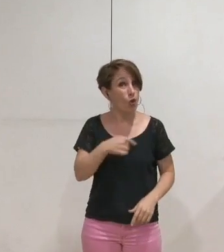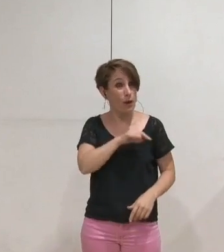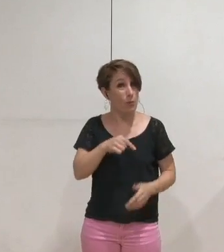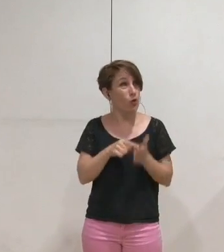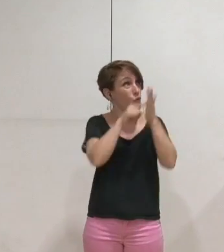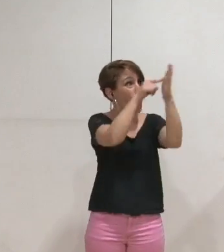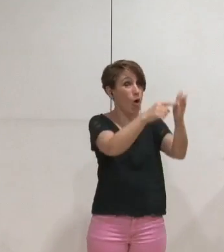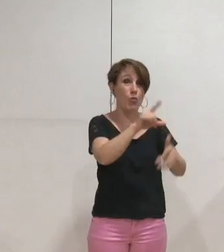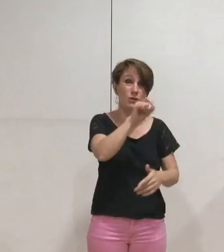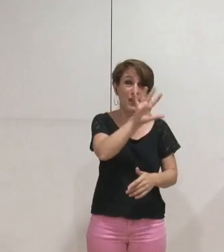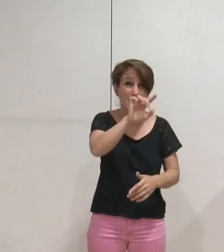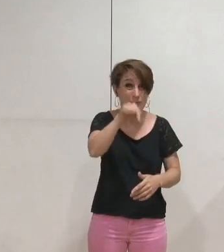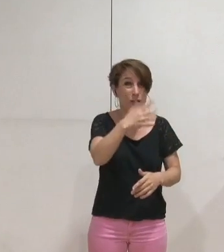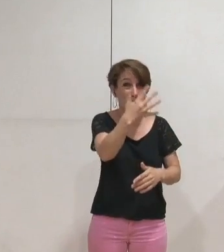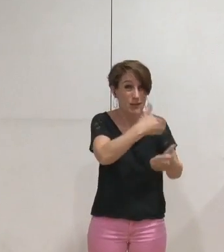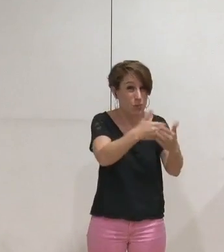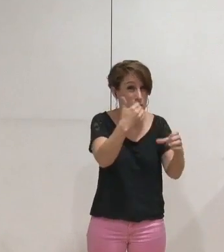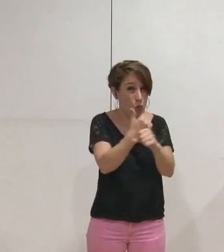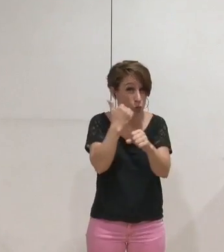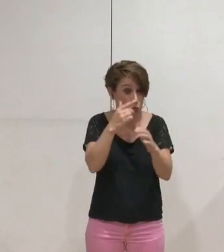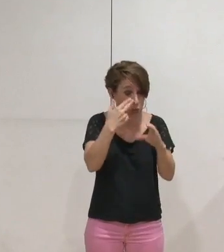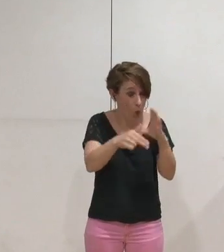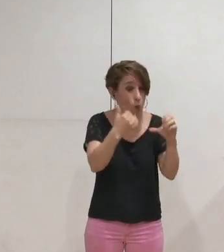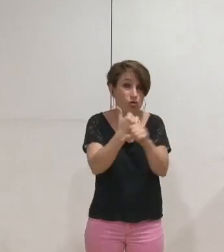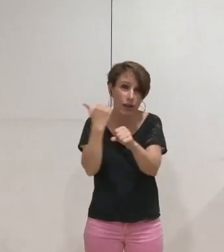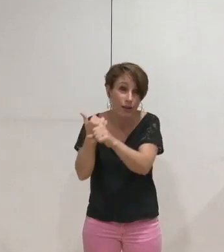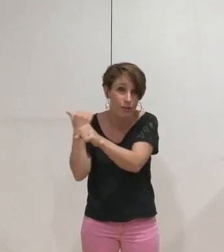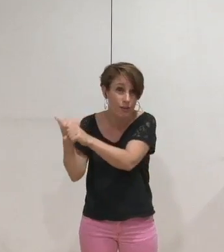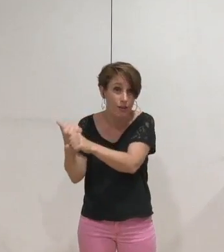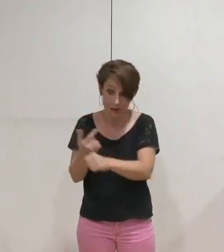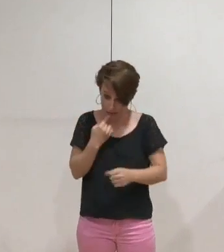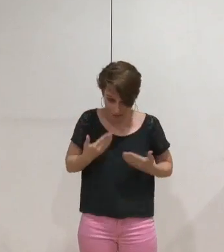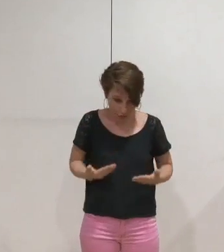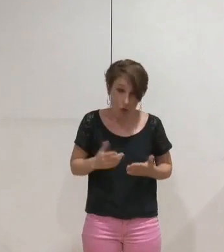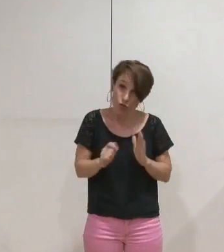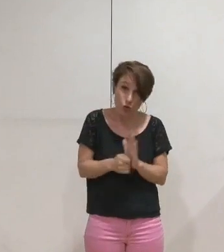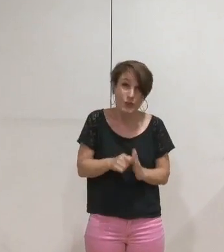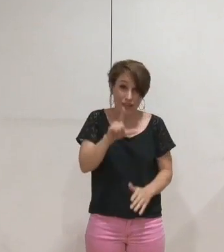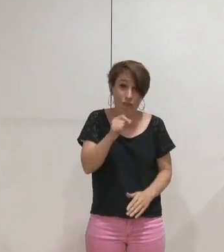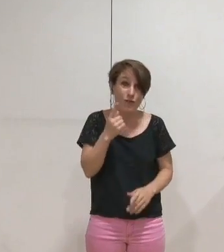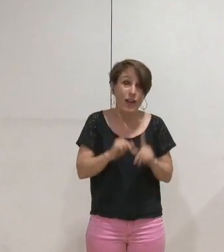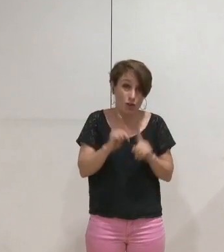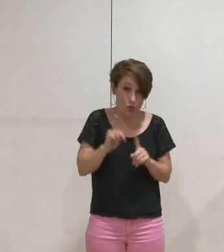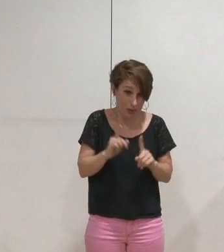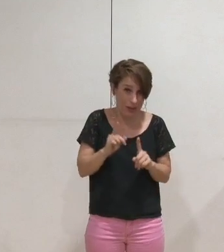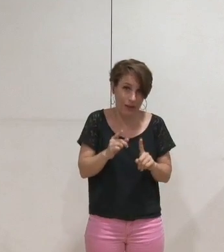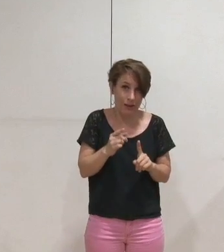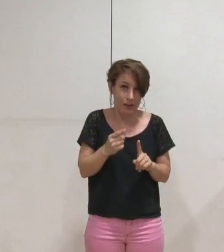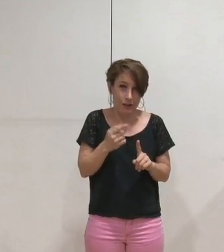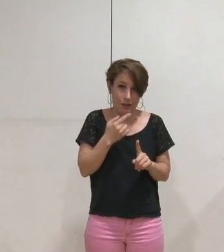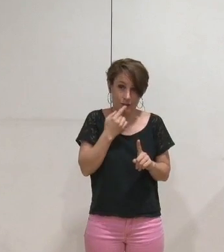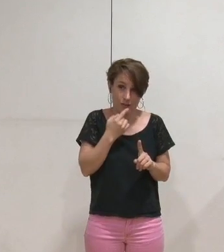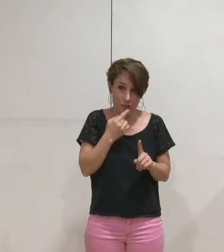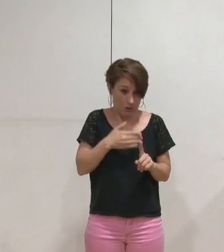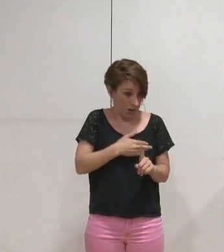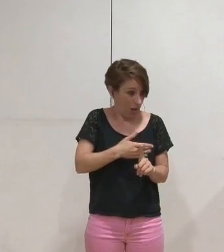25,5 million d'euros chaque année ce qui fait qu' a en ce 20 juillet jour où nous parlons un mil mendat d'exécution de ce